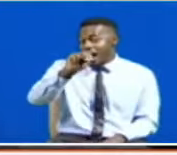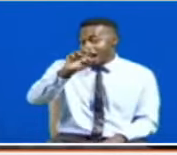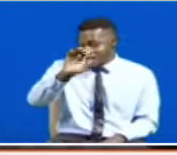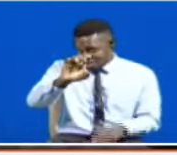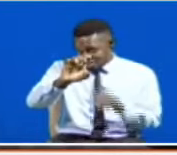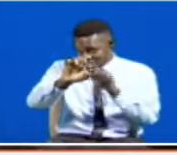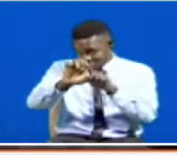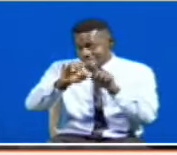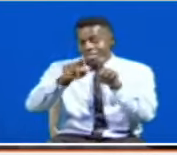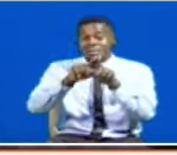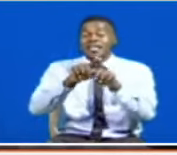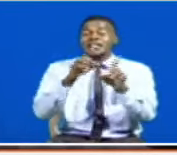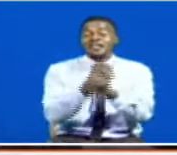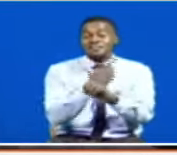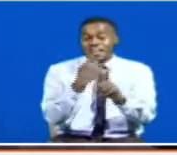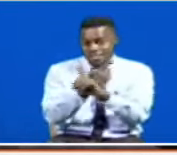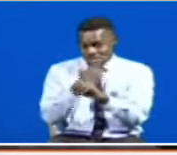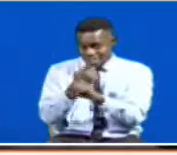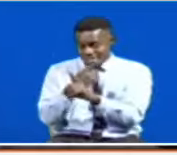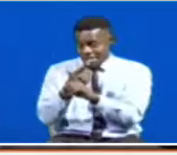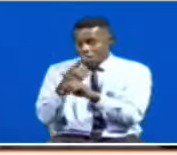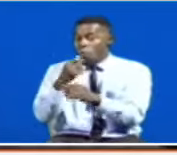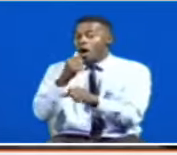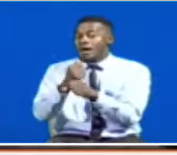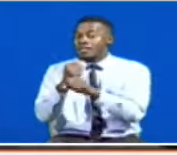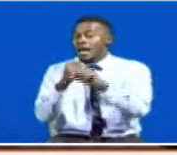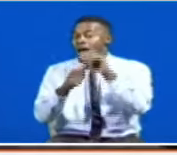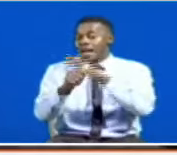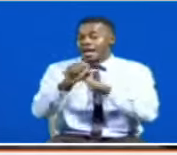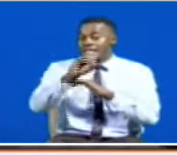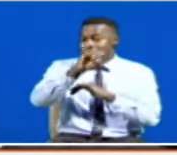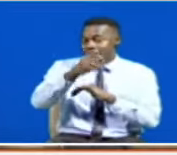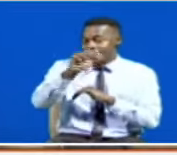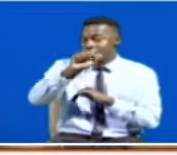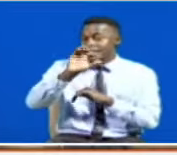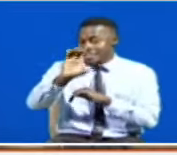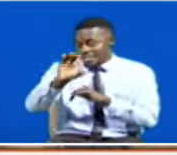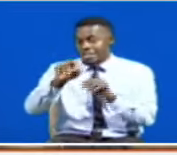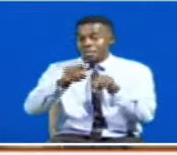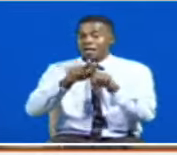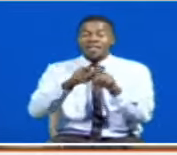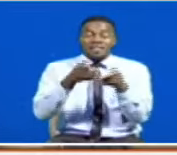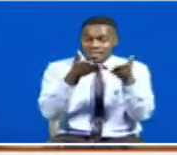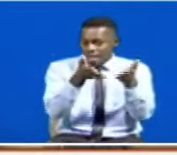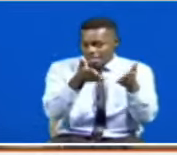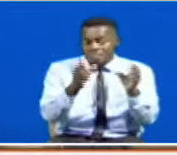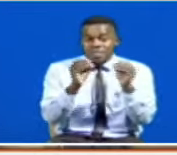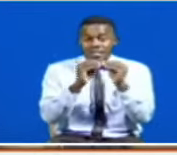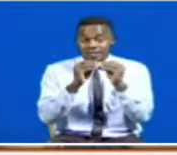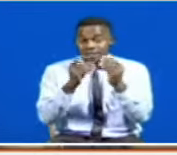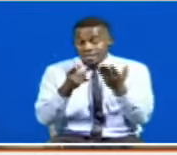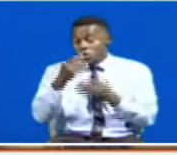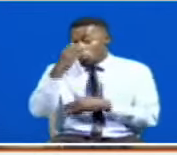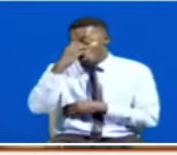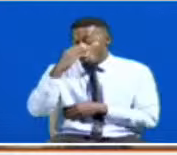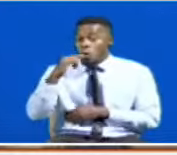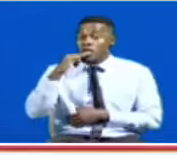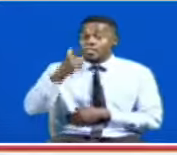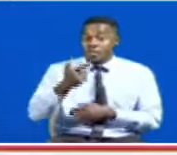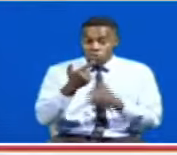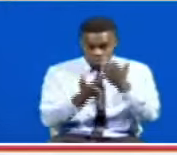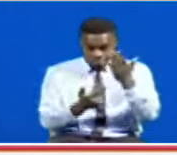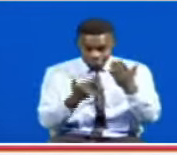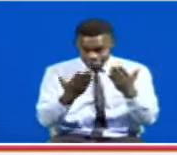baadhi ya maafisa wa huduma kwa mahakama JSC walikuwa kwenye mkutano huo. Rais William Ruto alikuwa ameibua madai kwamba